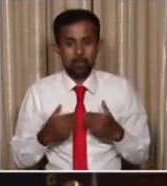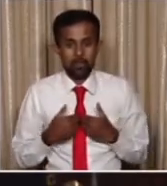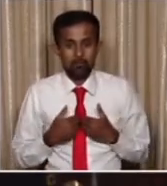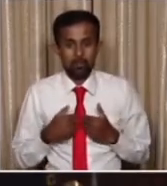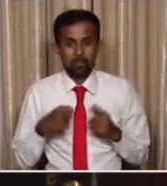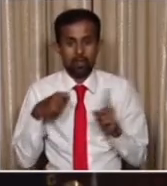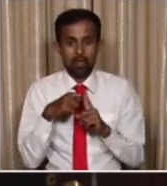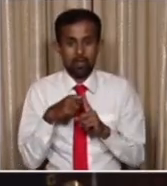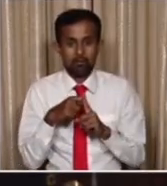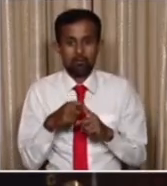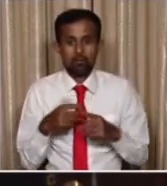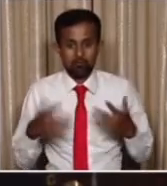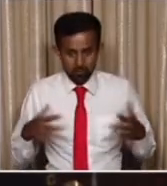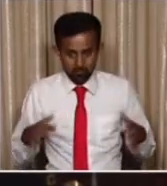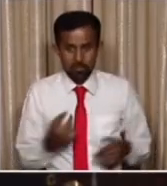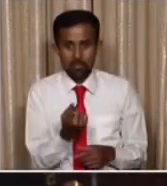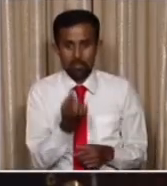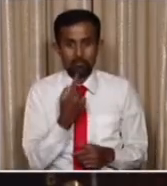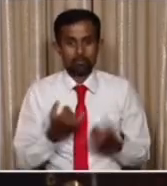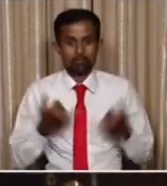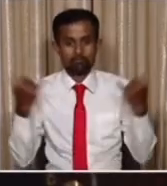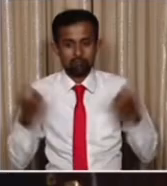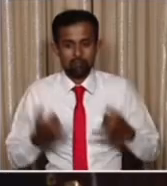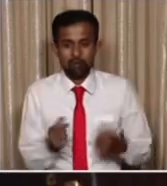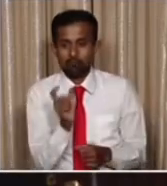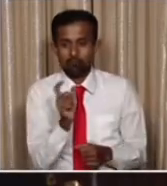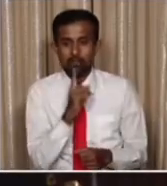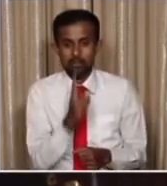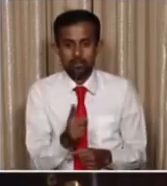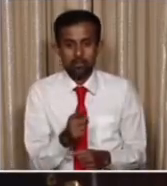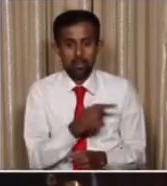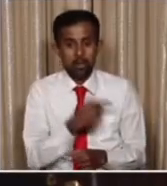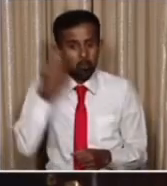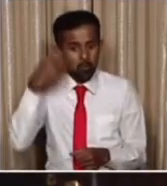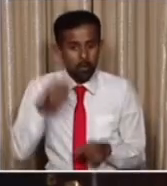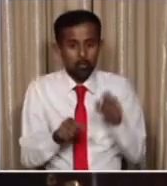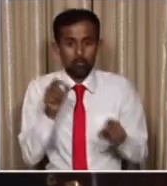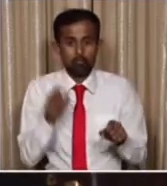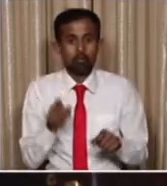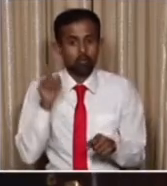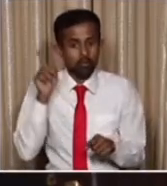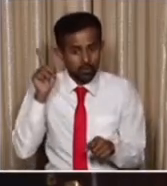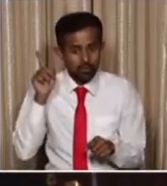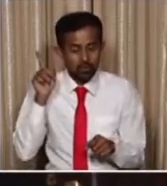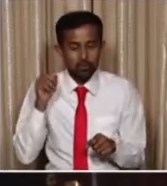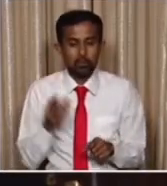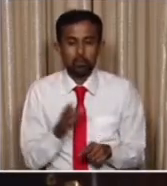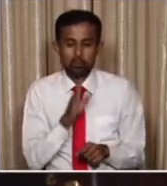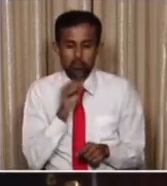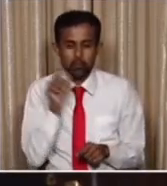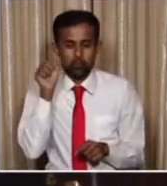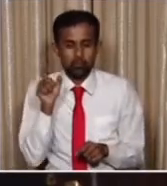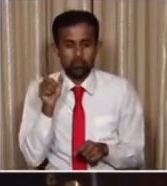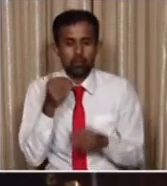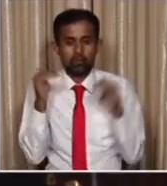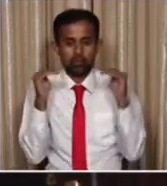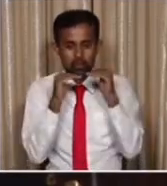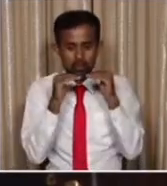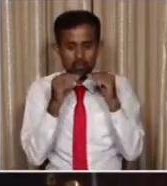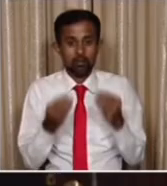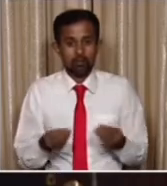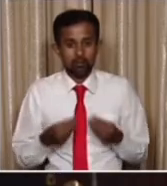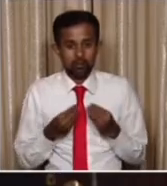කාවින්ද ජයවර්ධනත් කරා කියලා. කාලකන්ණිකම කියලා කියන්නේ අර මැරුණ මිනිස්සුන්ට ඒ විඳිතයන්ට සාධාරණය කරන්න